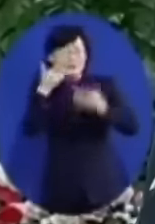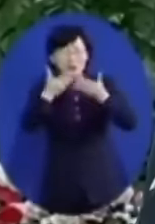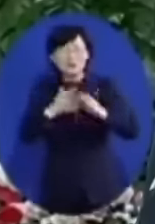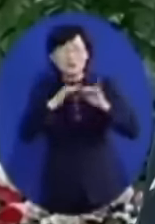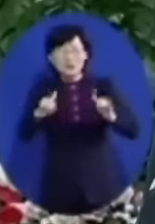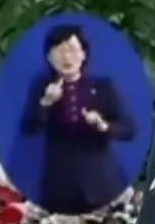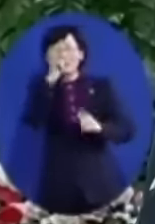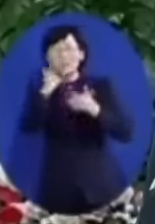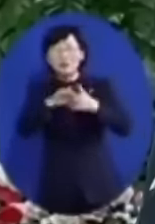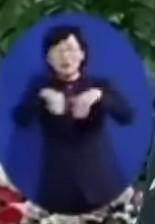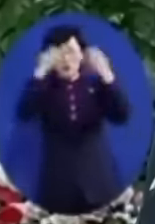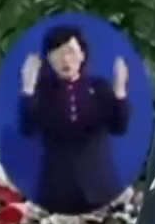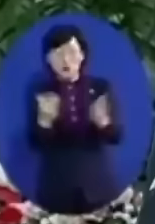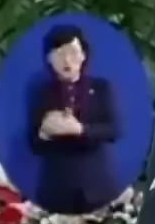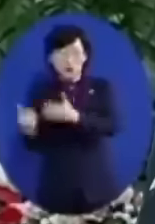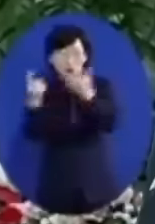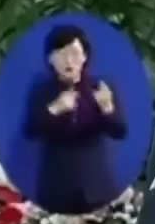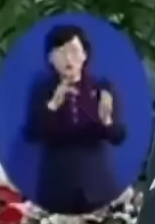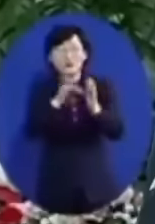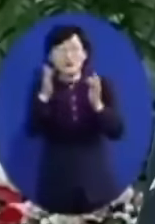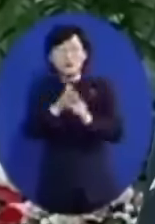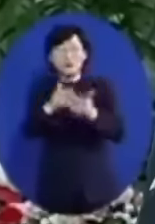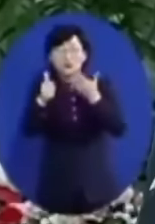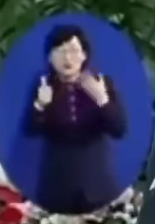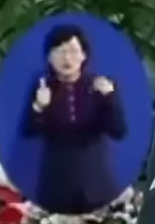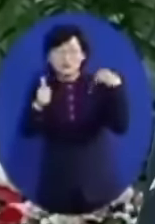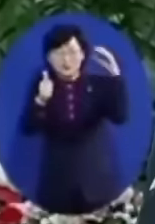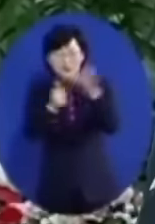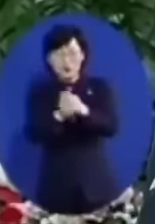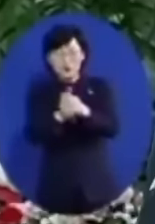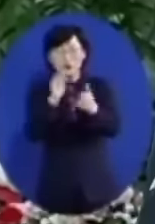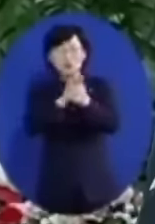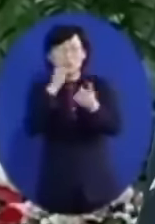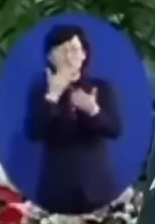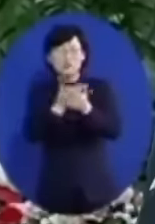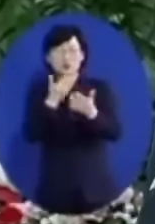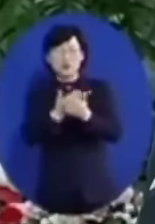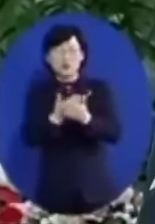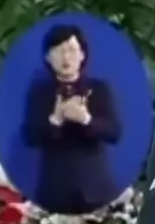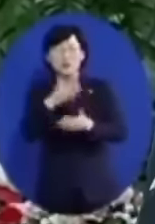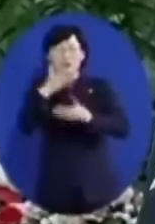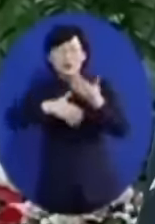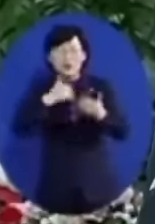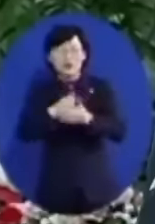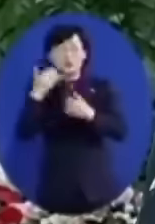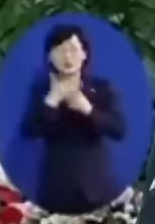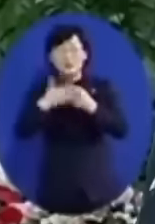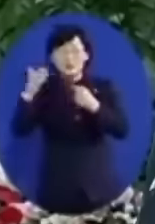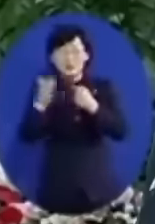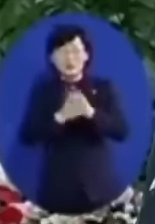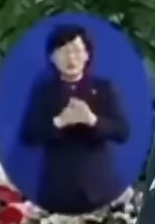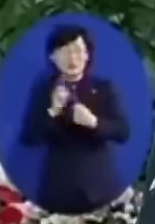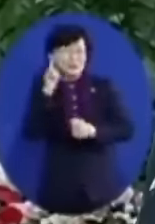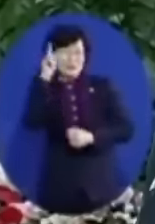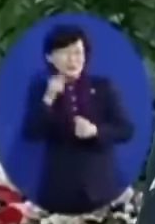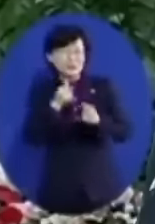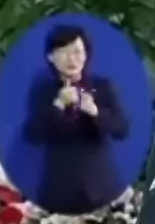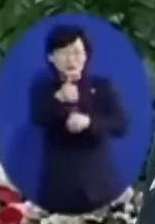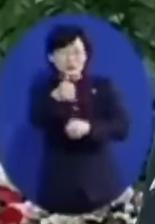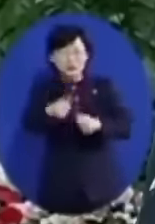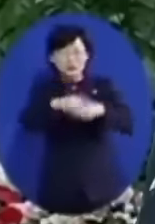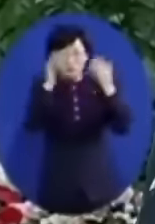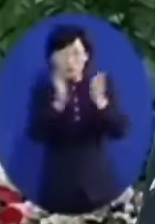있으면 모두 다 예수님께 짐을 맡기게 도와주시옵시고 하나님의 은혜로 스트레스를 이기고